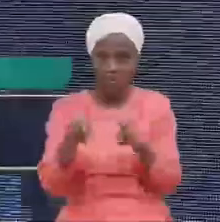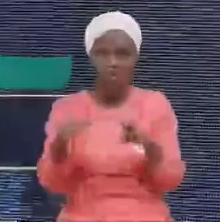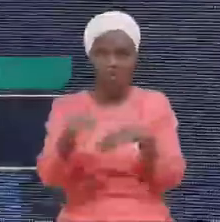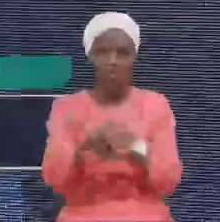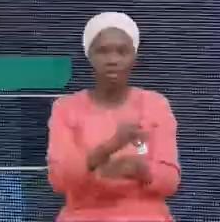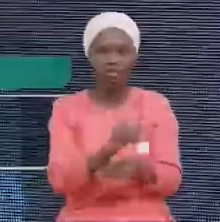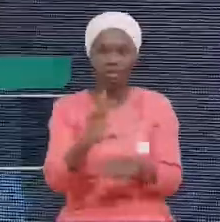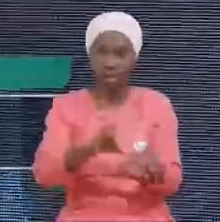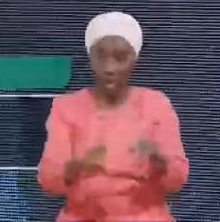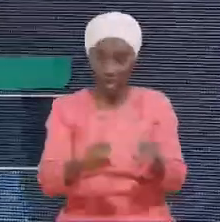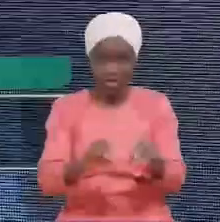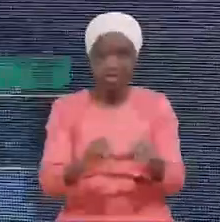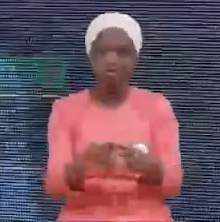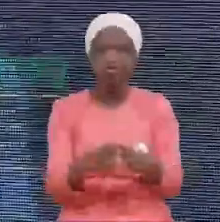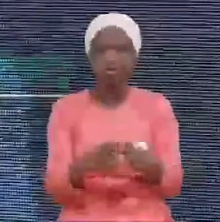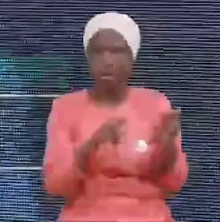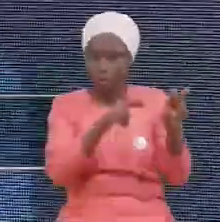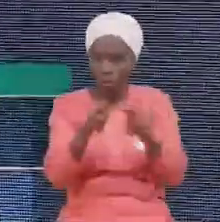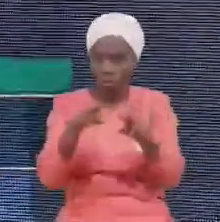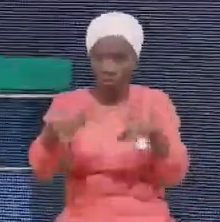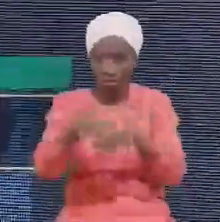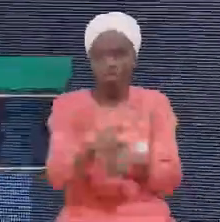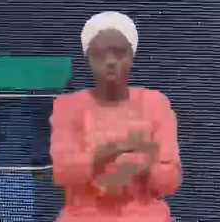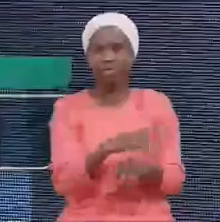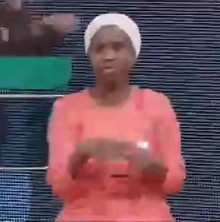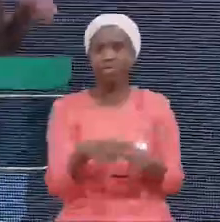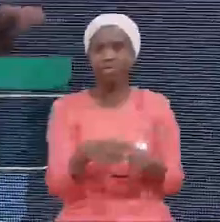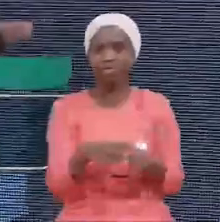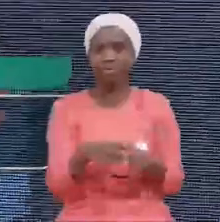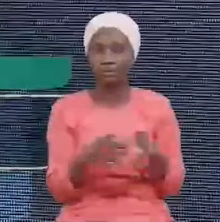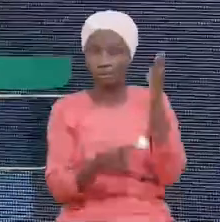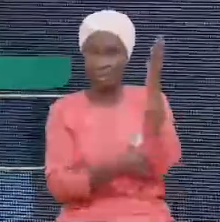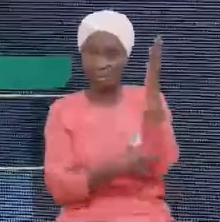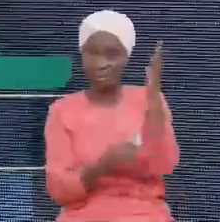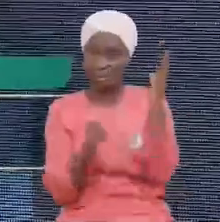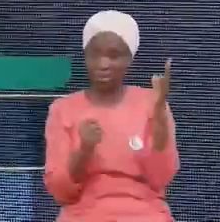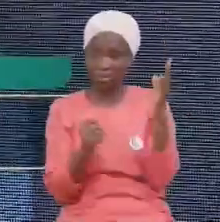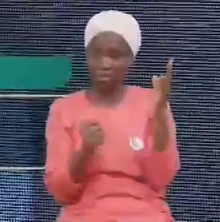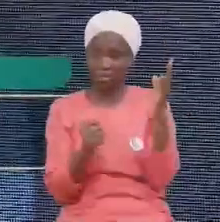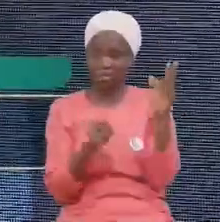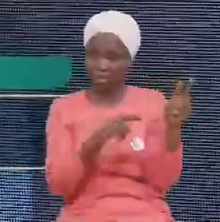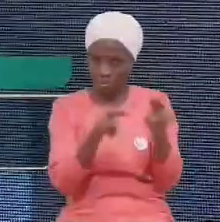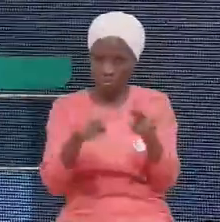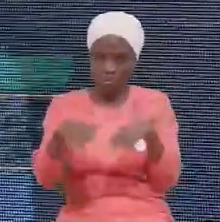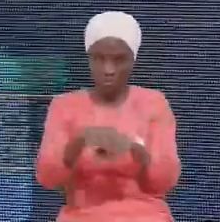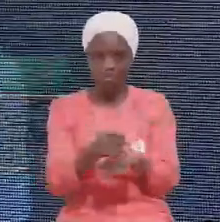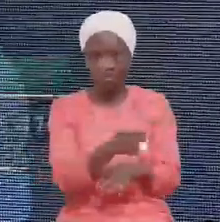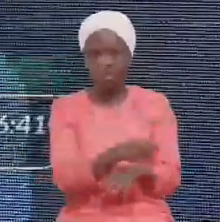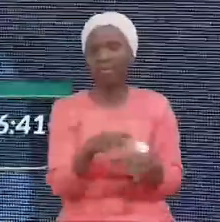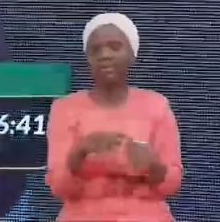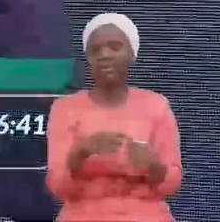actions. Veillez sur ça. Les tentations. Veillez sur ça.